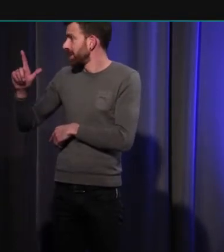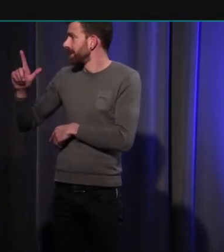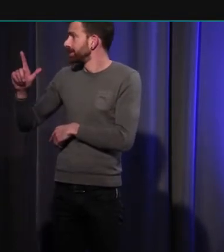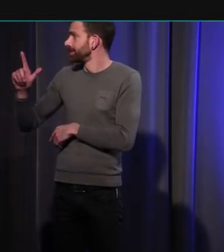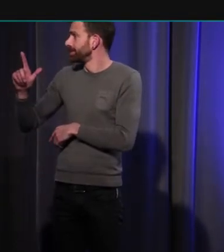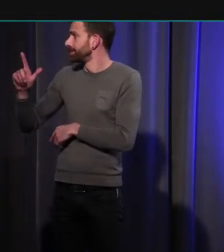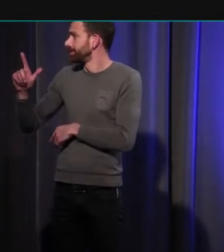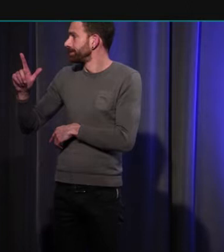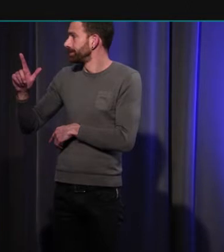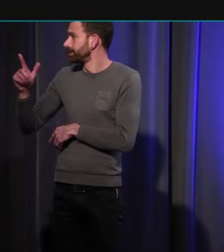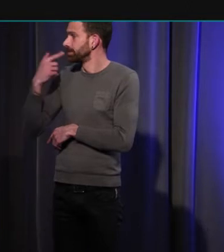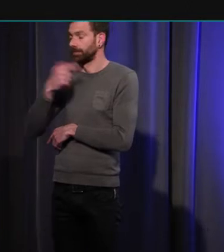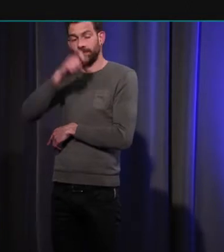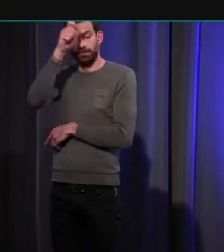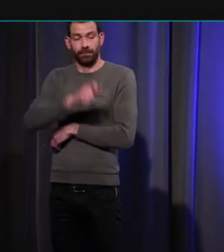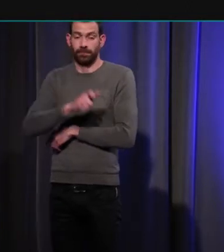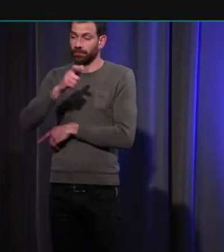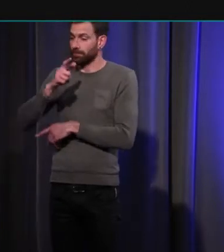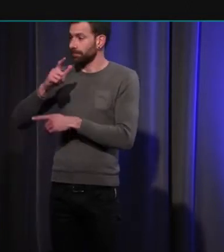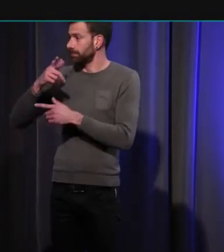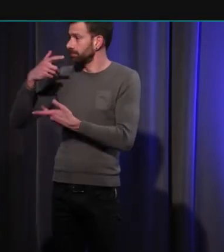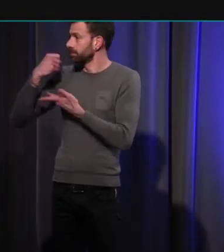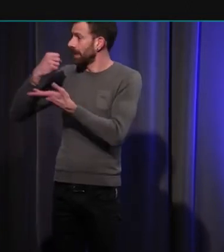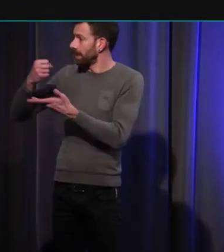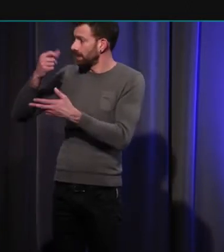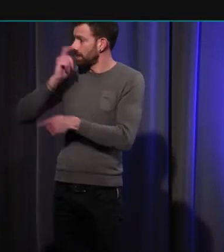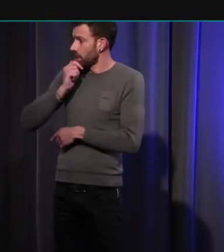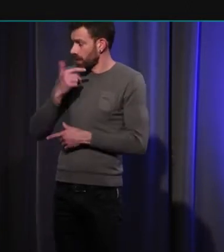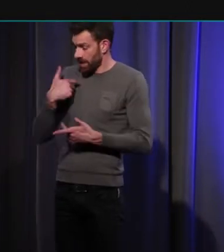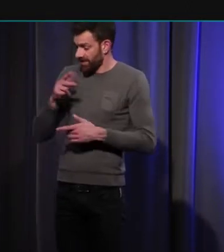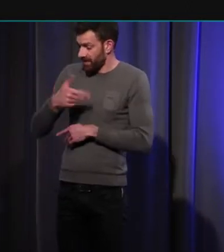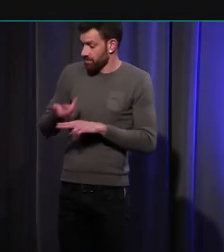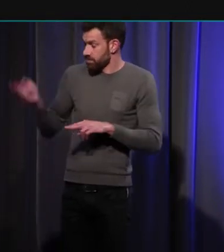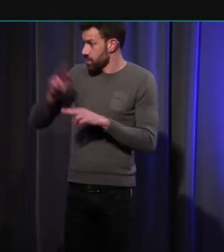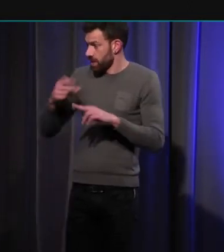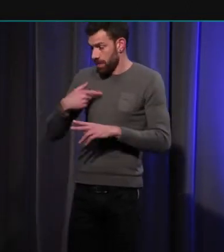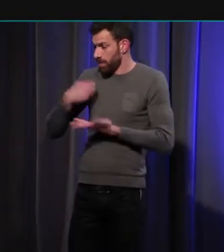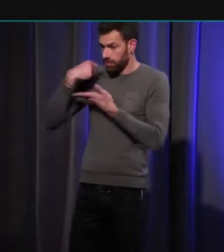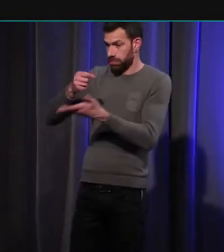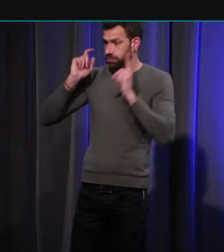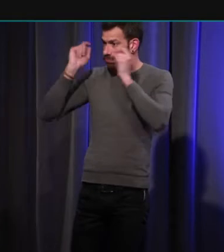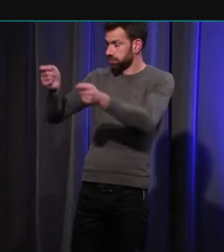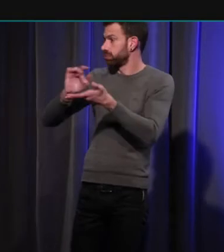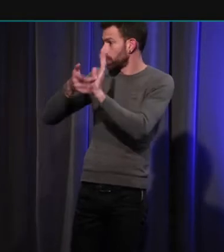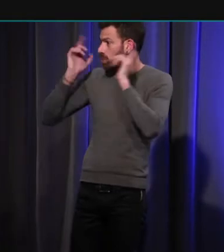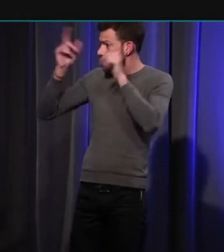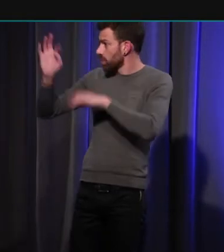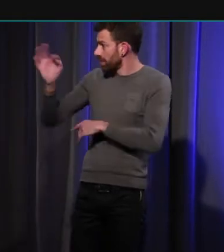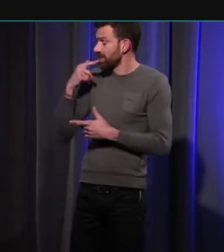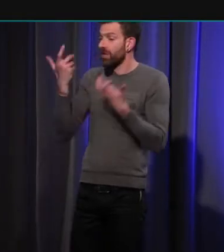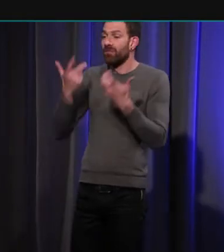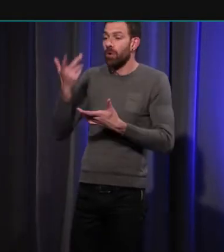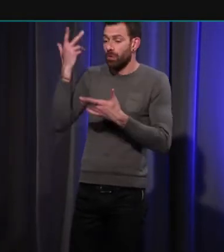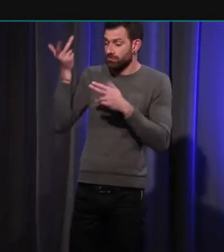est en train de donner tous ses biens aux templiers sur son lit de mort il choisit d'aller mourir dans la maison du temple d'angleterre